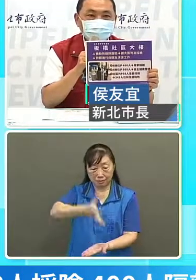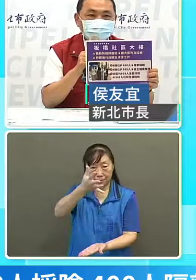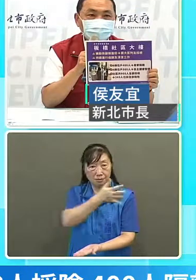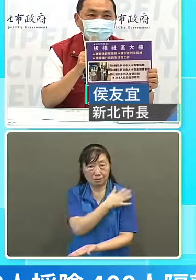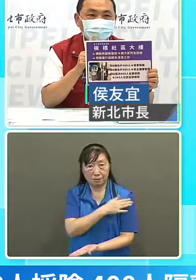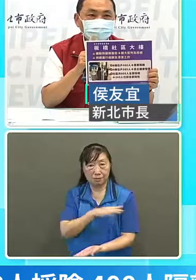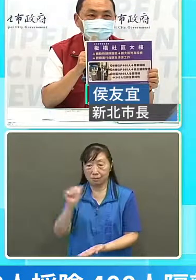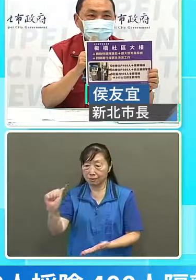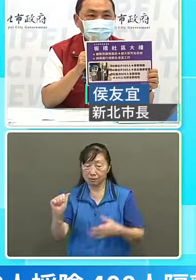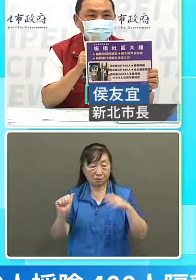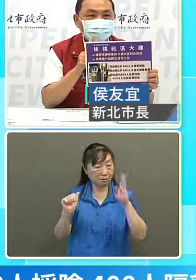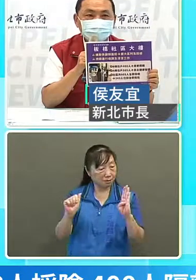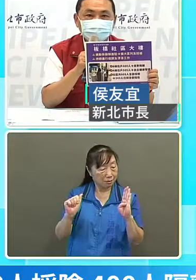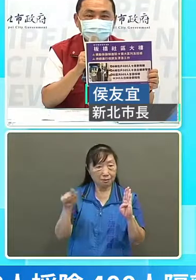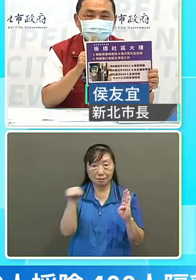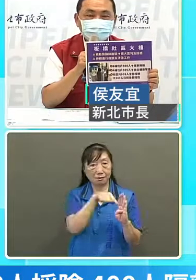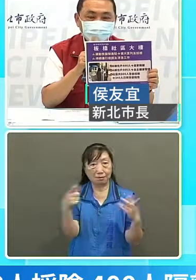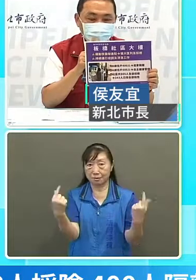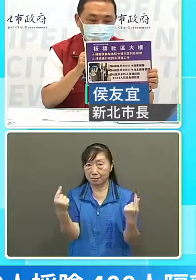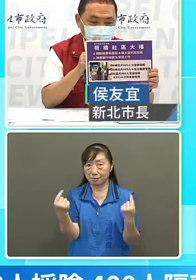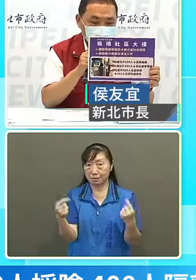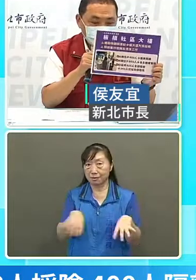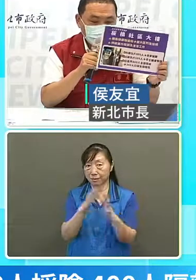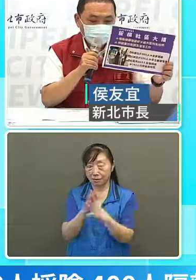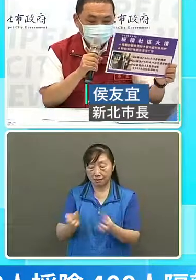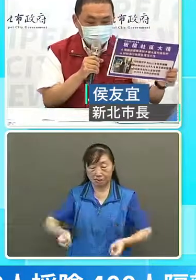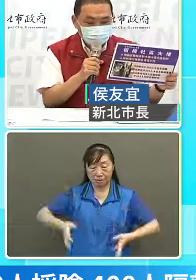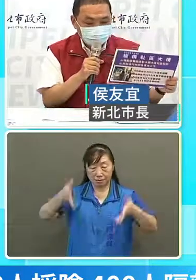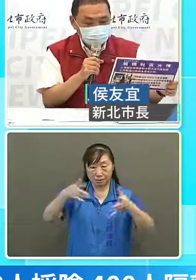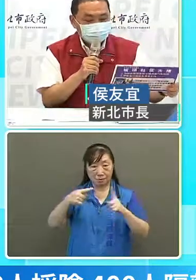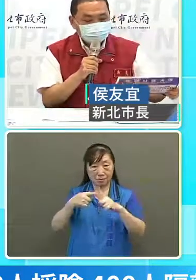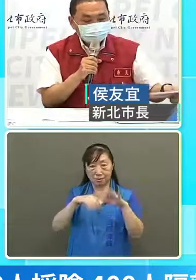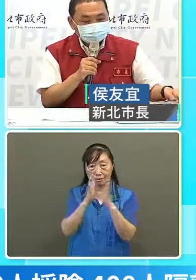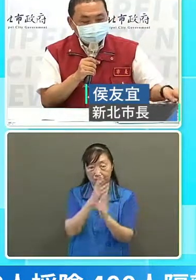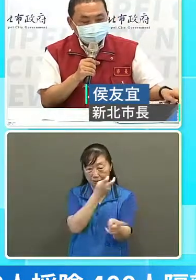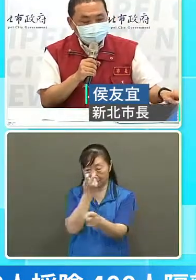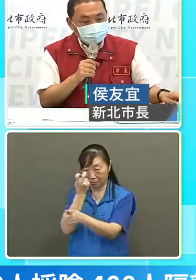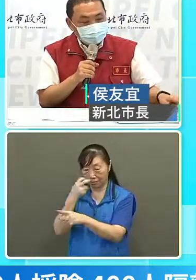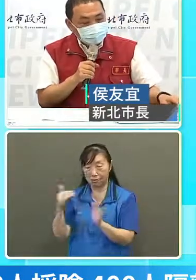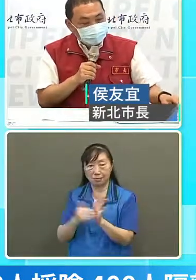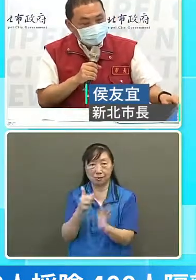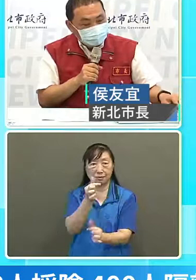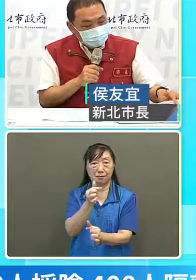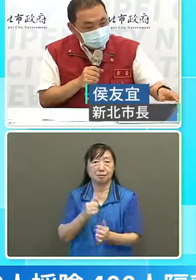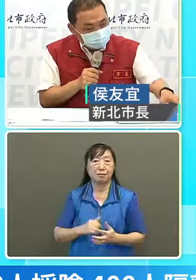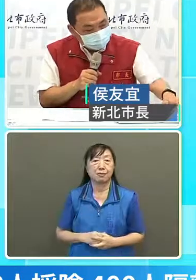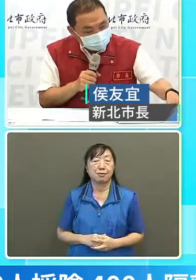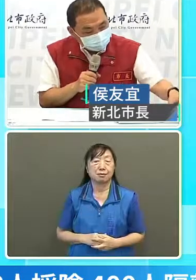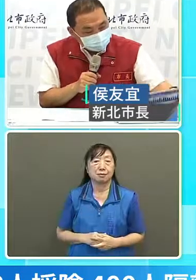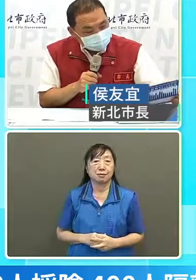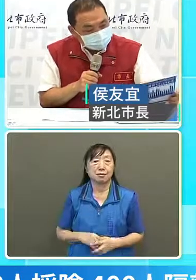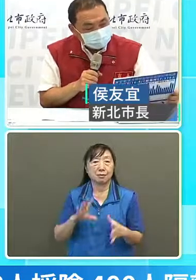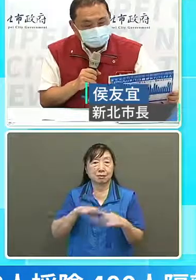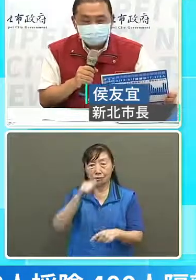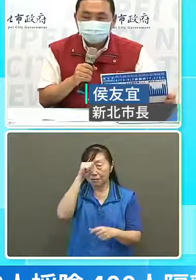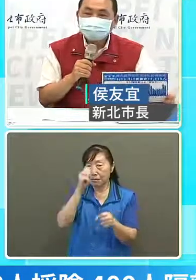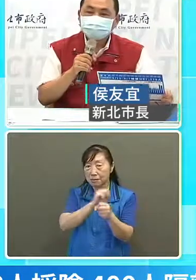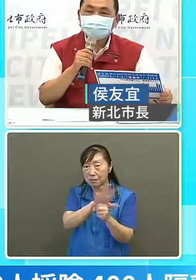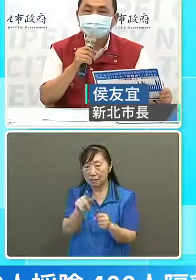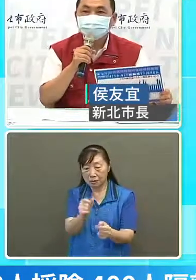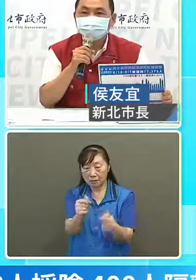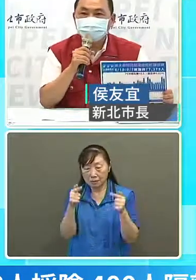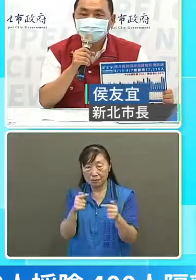是 A 栋不管是 B 栋的住户全部筛检完毕。 因为德尔塔病毒来势汹